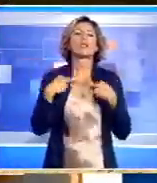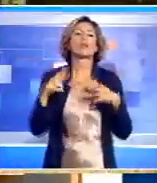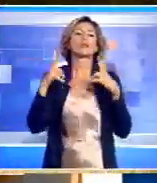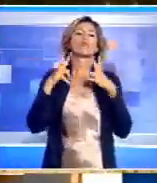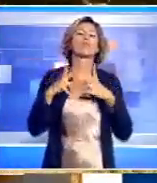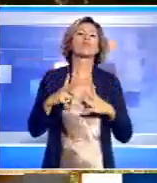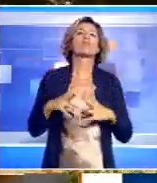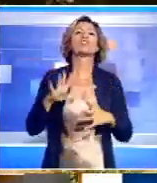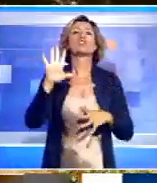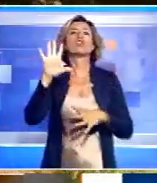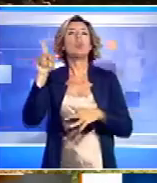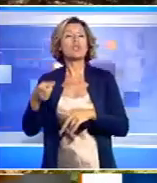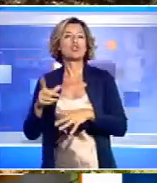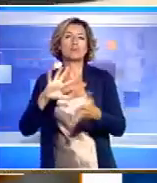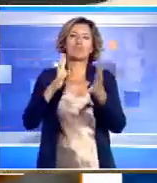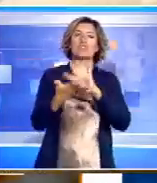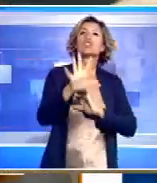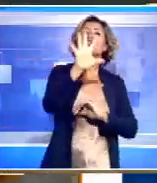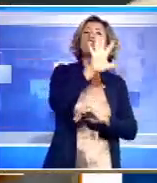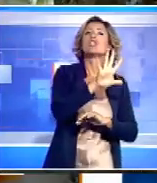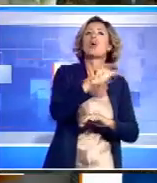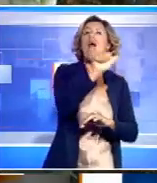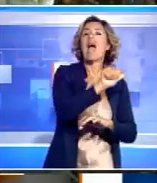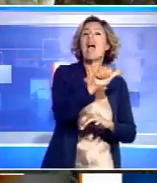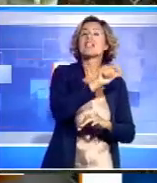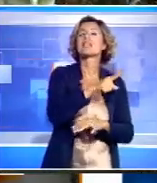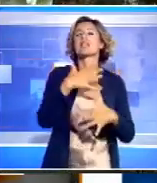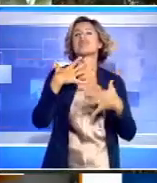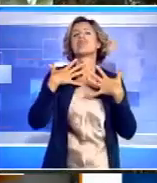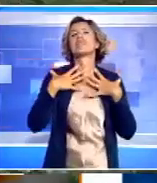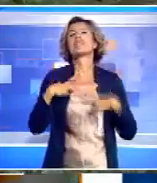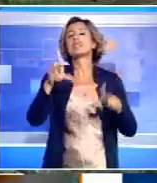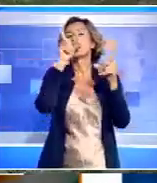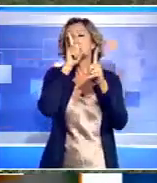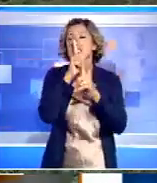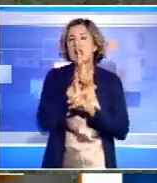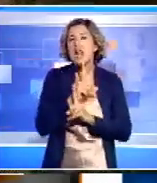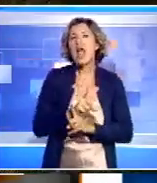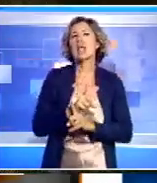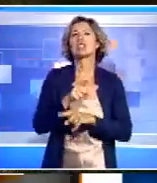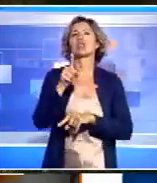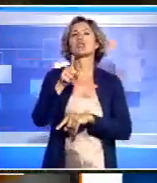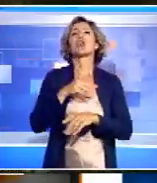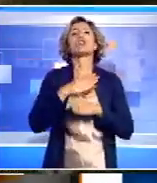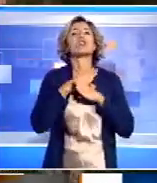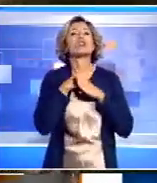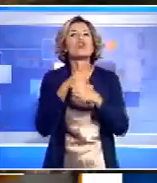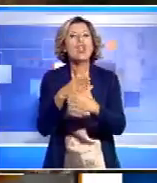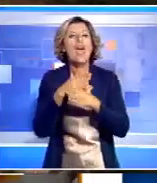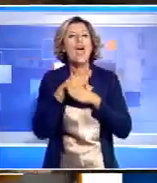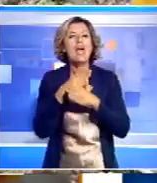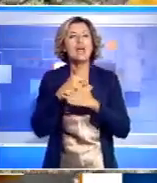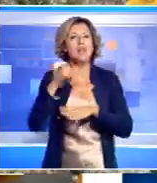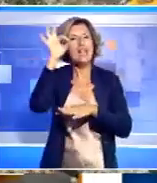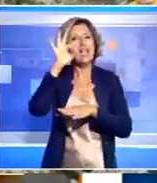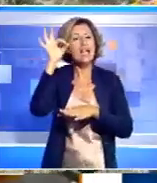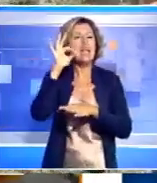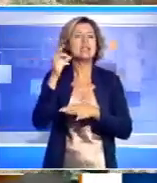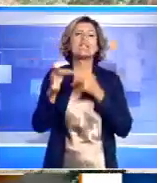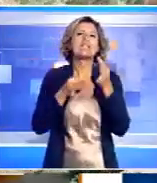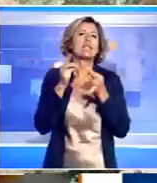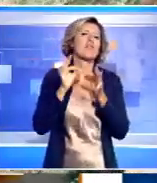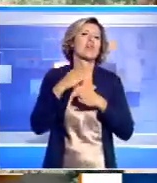al 5S. Sensi, silenzio, safety, la sicurezza, slowing down e sharing, che in inglese vuol dire condivisione.